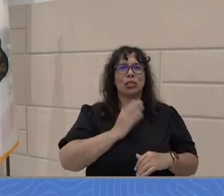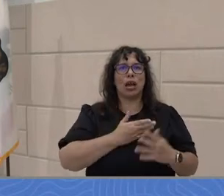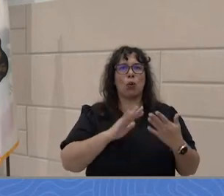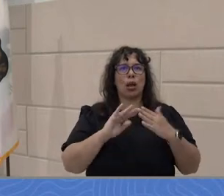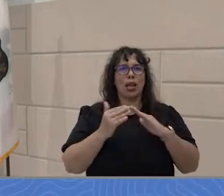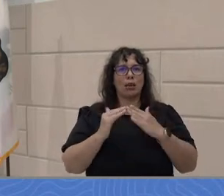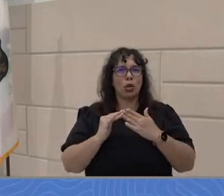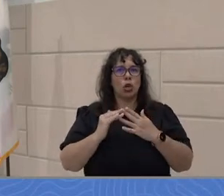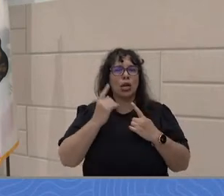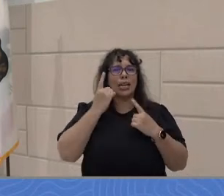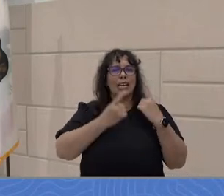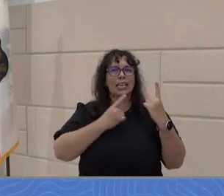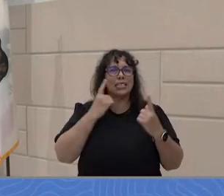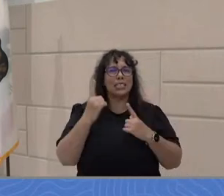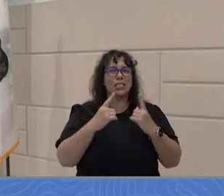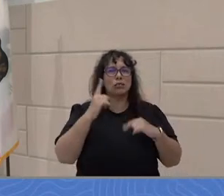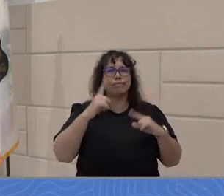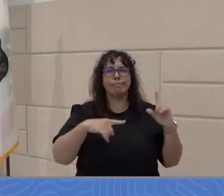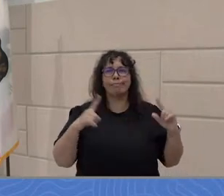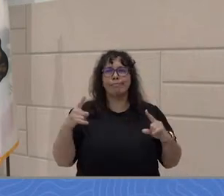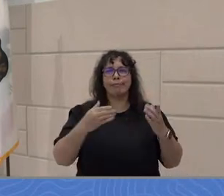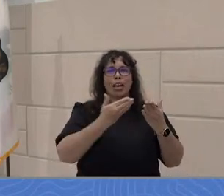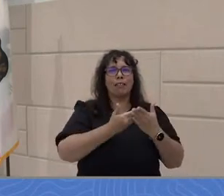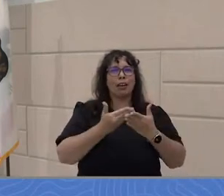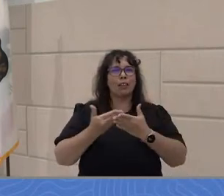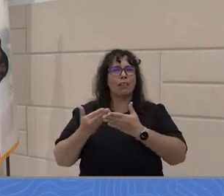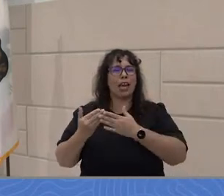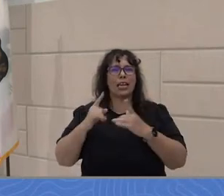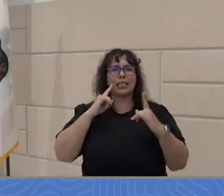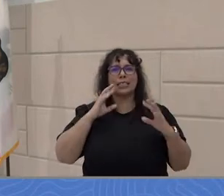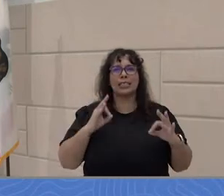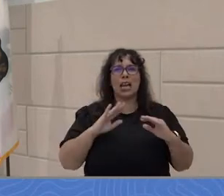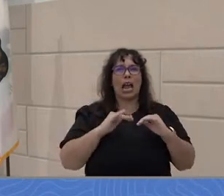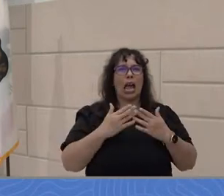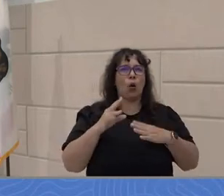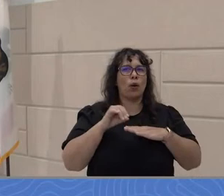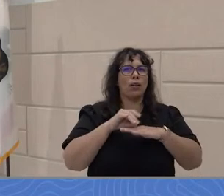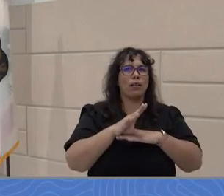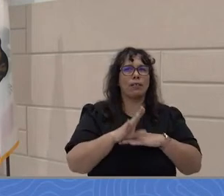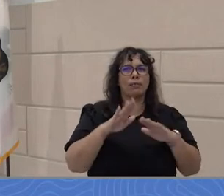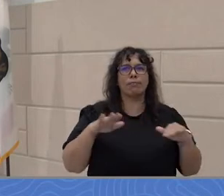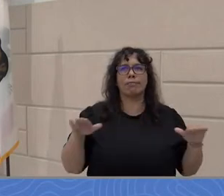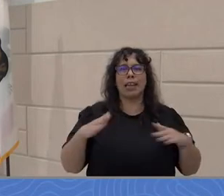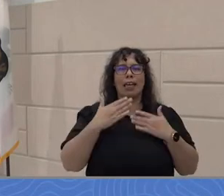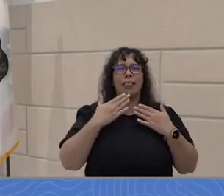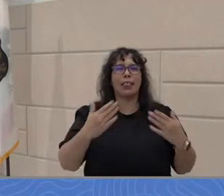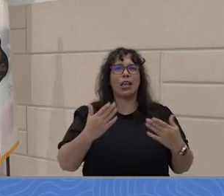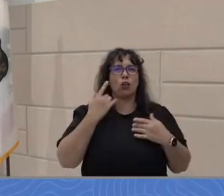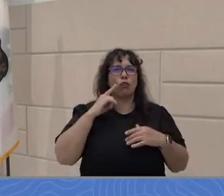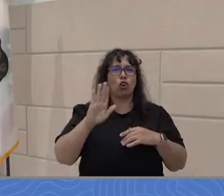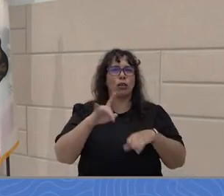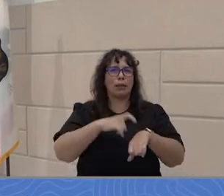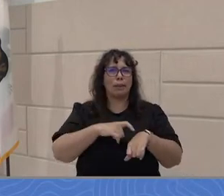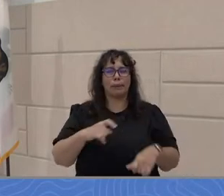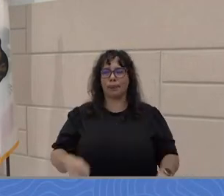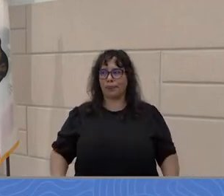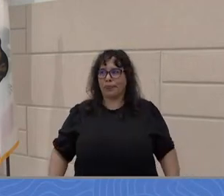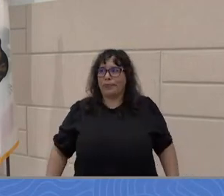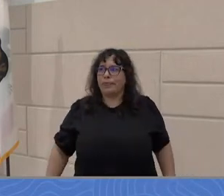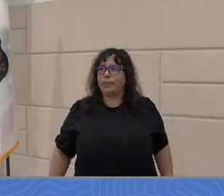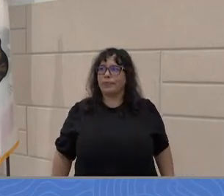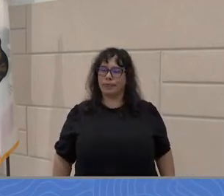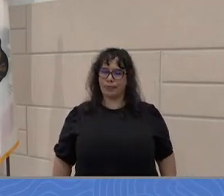District បង្ហាញភាពដឹកនាំគិតគូរអំពីអ្វីផ្សេងផ្សេងតាក់ទងមកលើសិស្សរបស់យើងទាំង